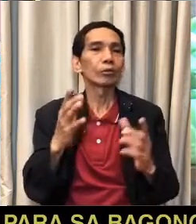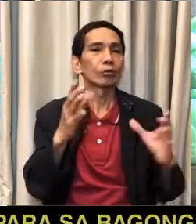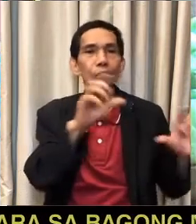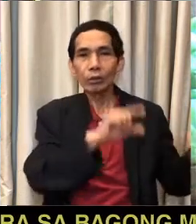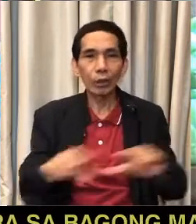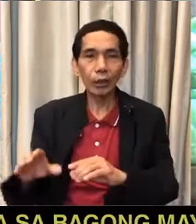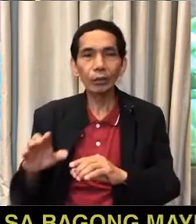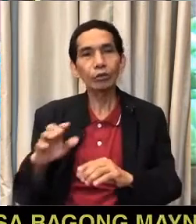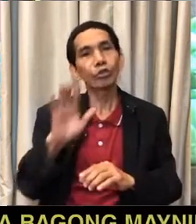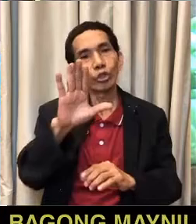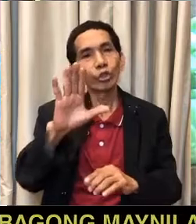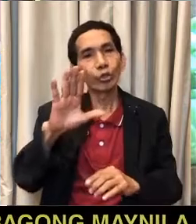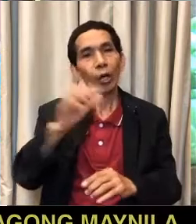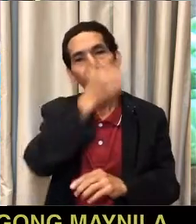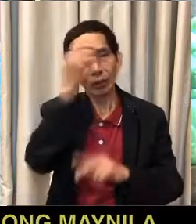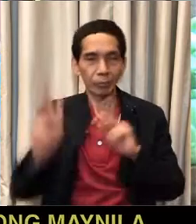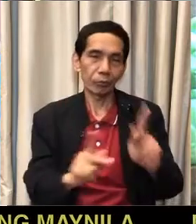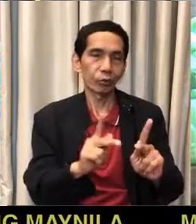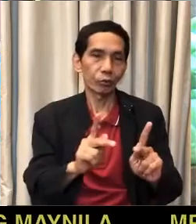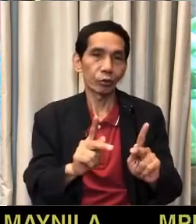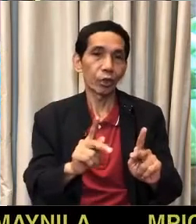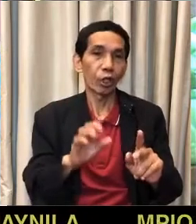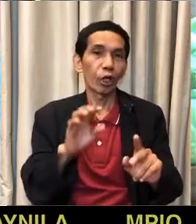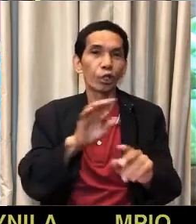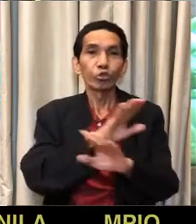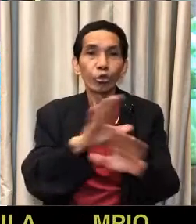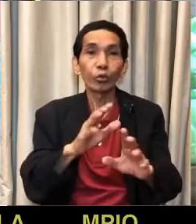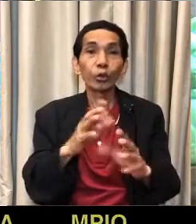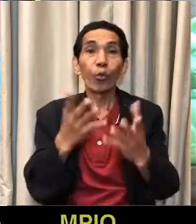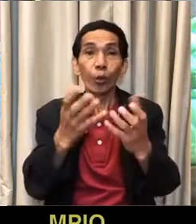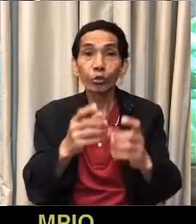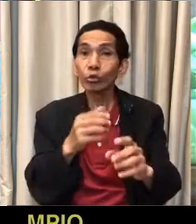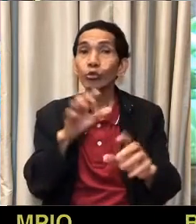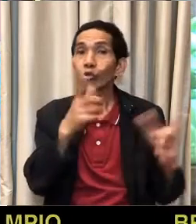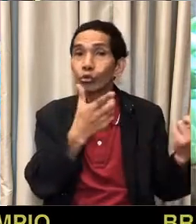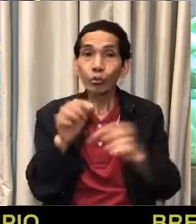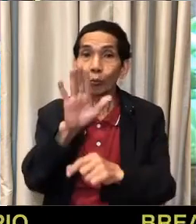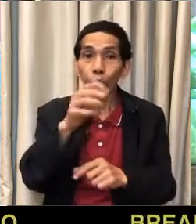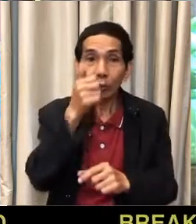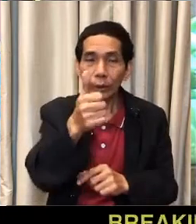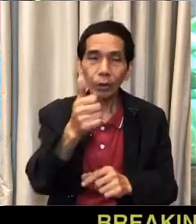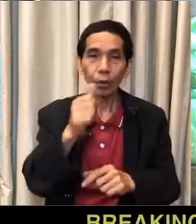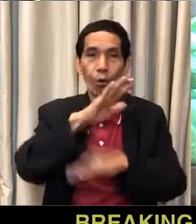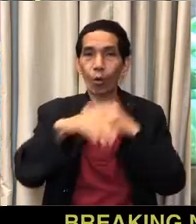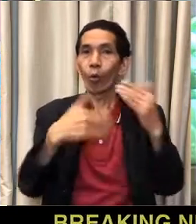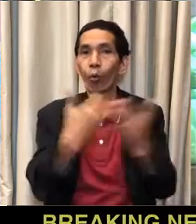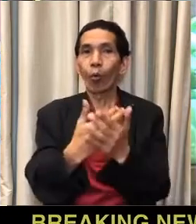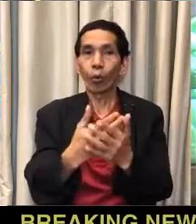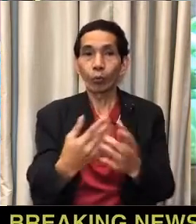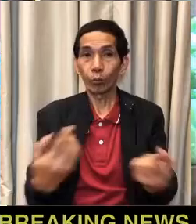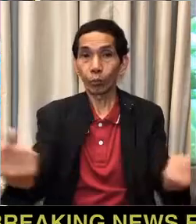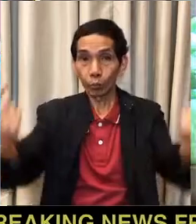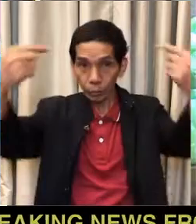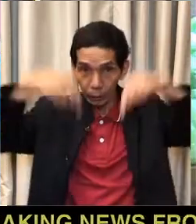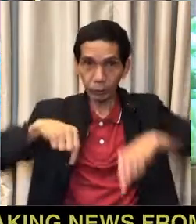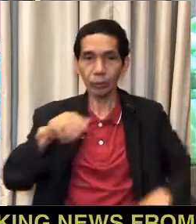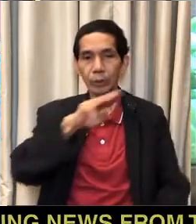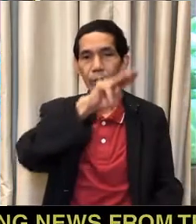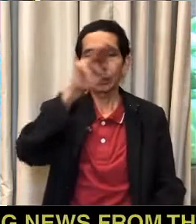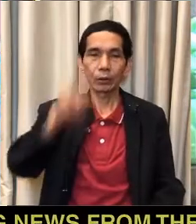kapwa ninyo kung ayaw nyong gawin sa inyo. O. Kaya kayo lahat na tutungo dito sa